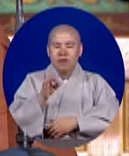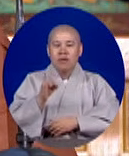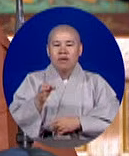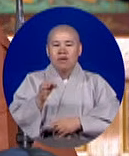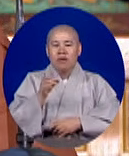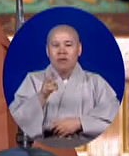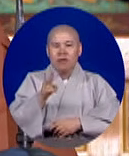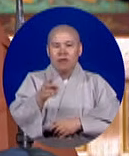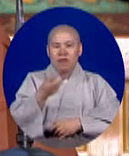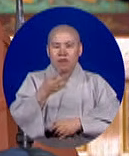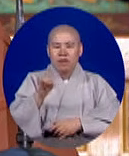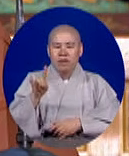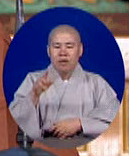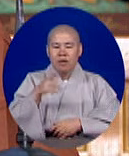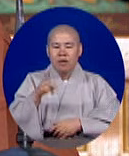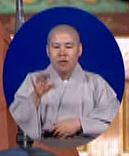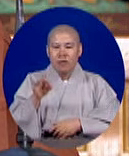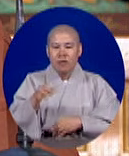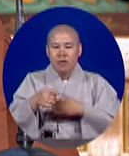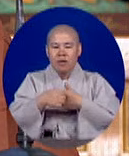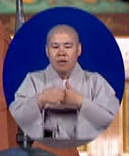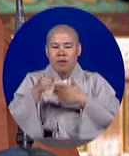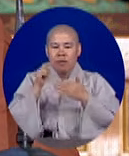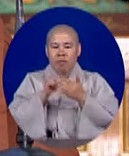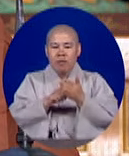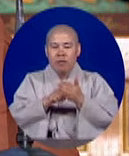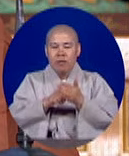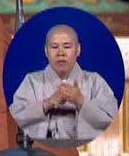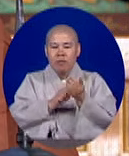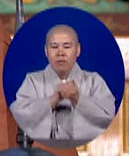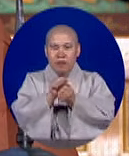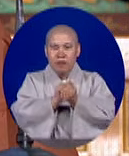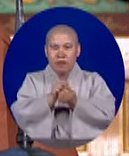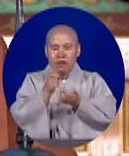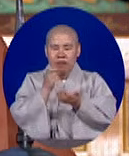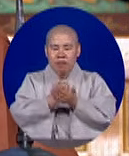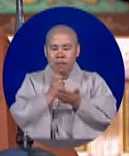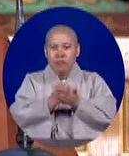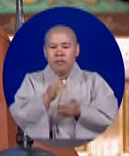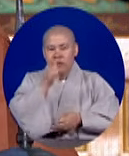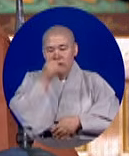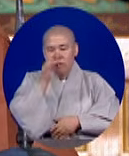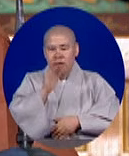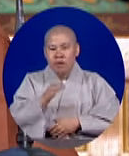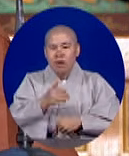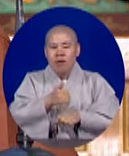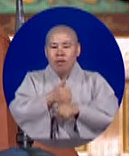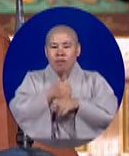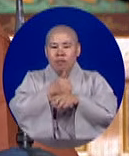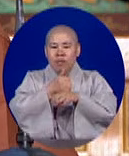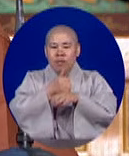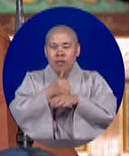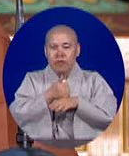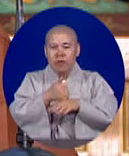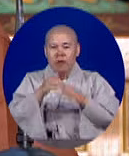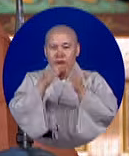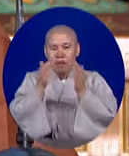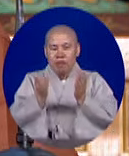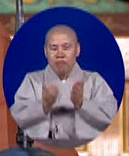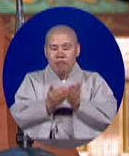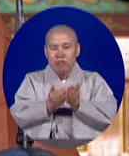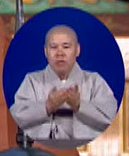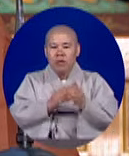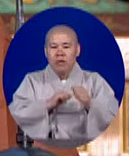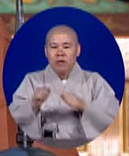장식이라고 그래요. 또 심지법문이라는 게 있는데요. 마음땅이라고. 이것은 보살 만행의 근원이다라고 할